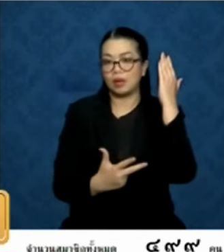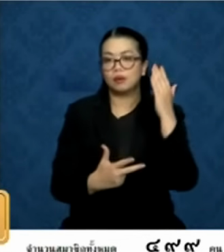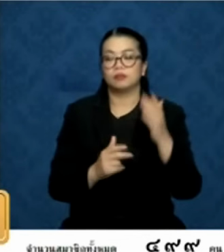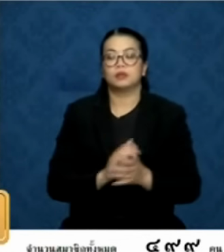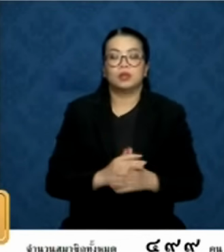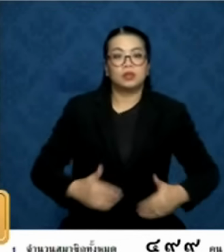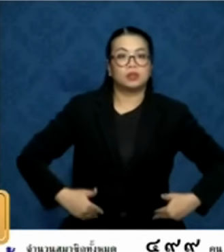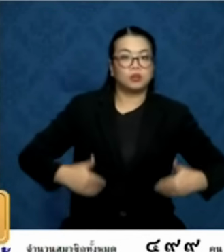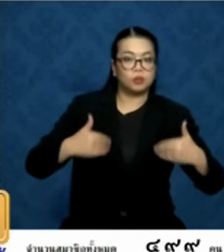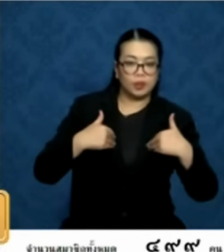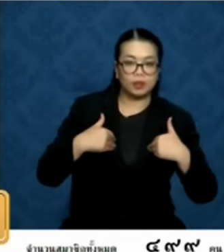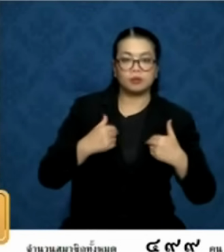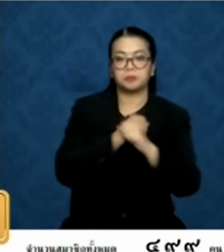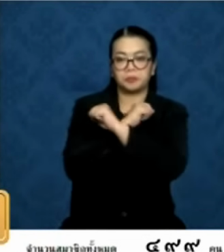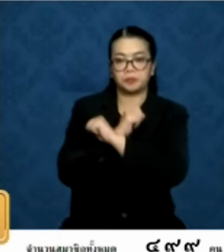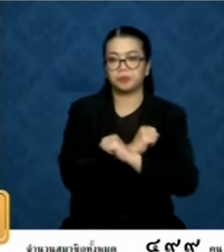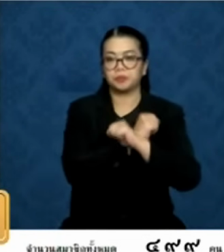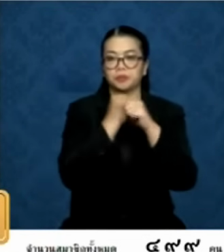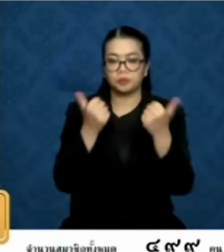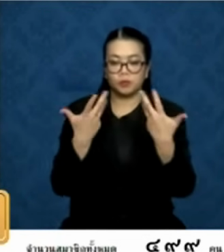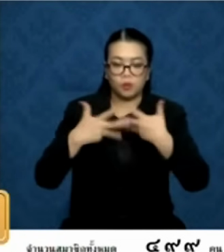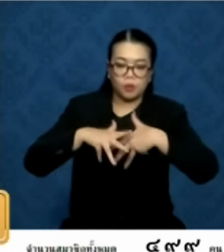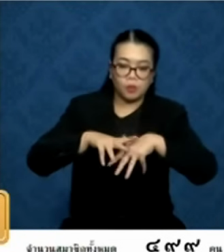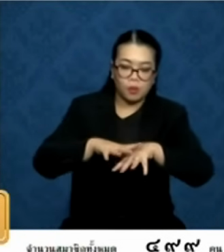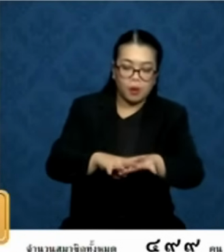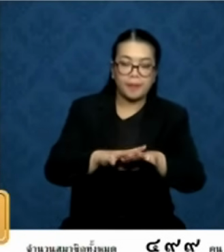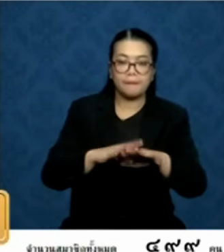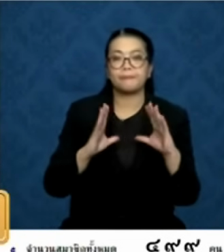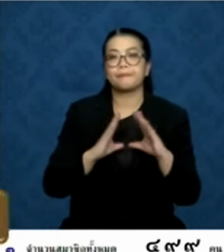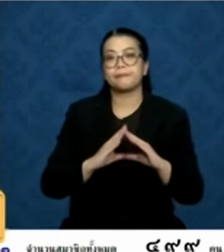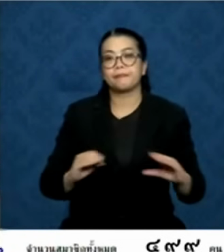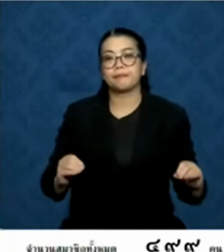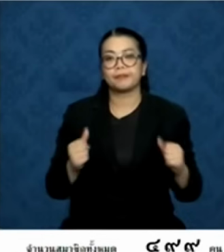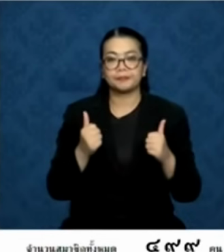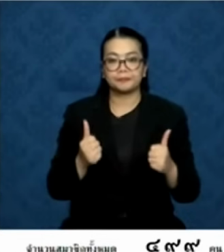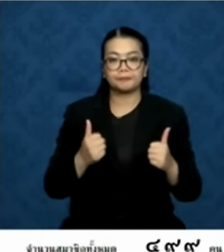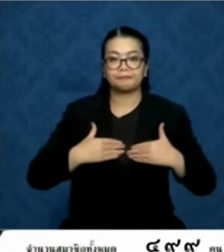ย์สินสามารถอยู่ร่วมกันอย่างสันติสุขในสังคม